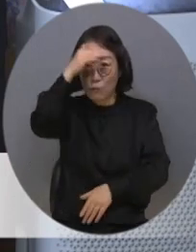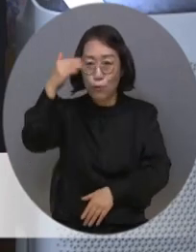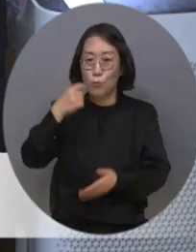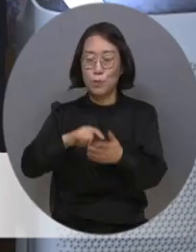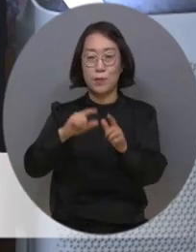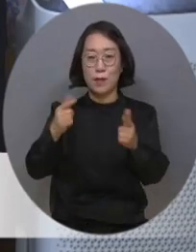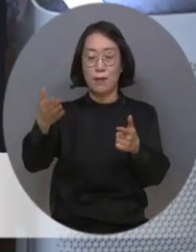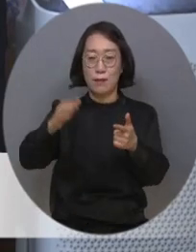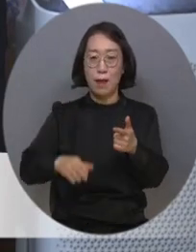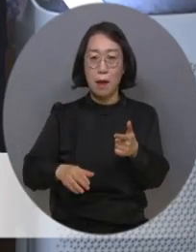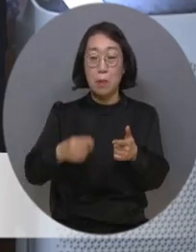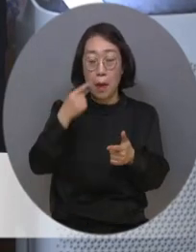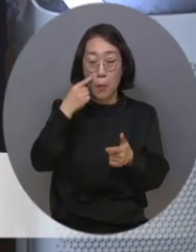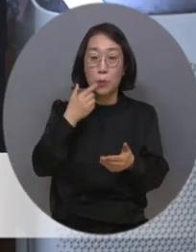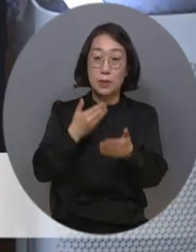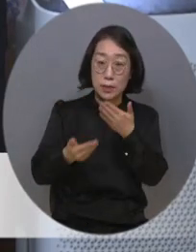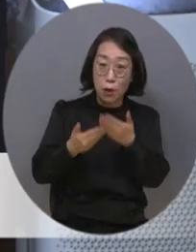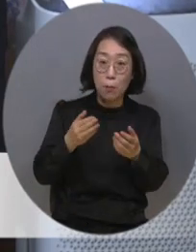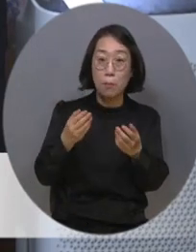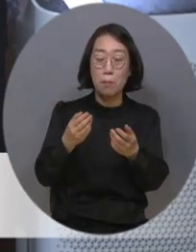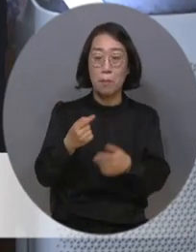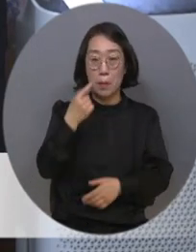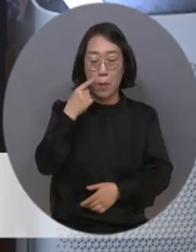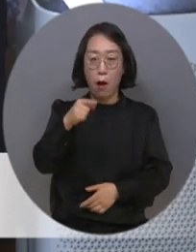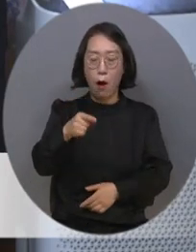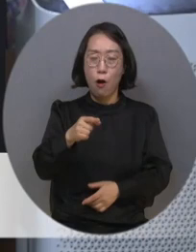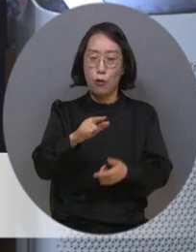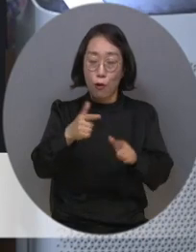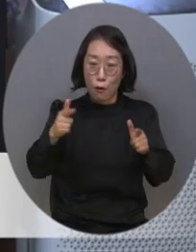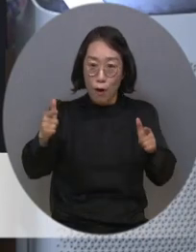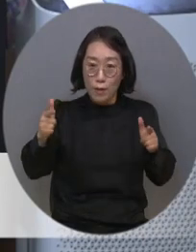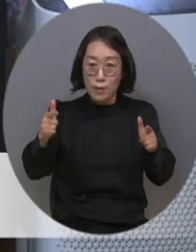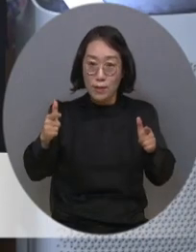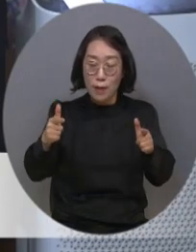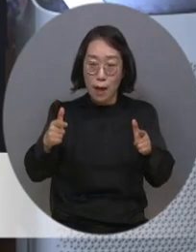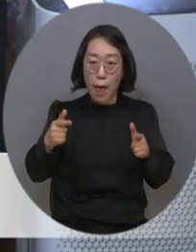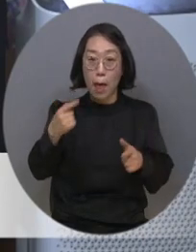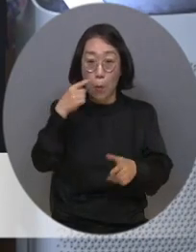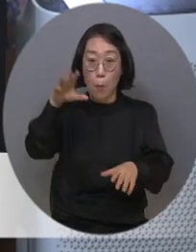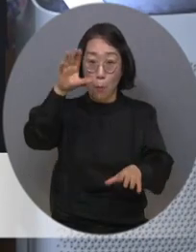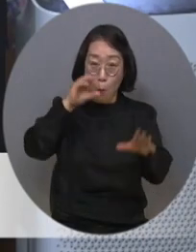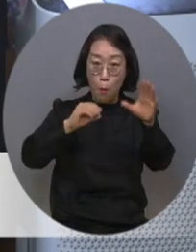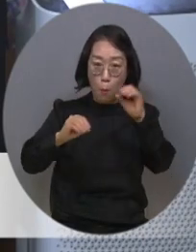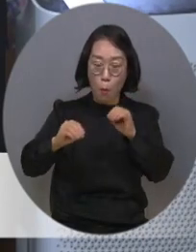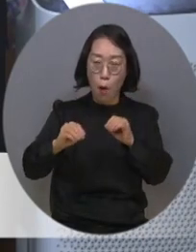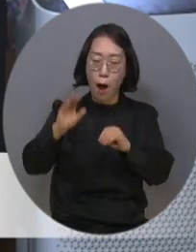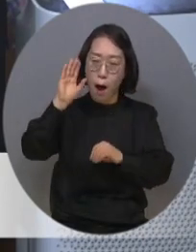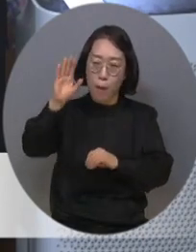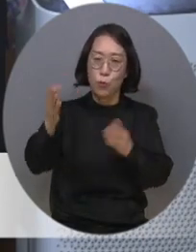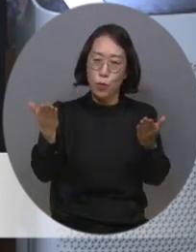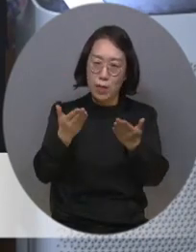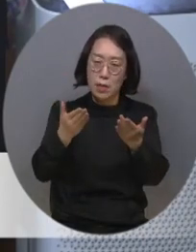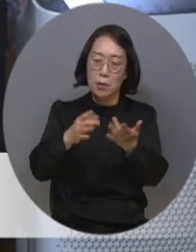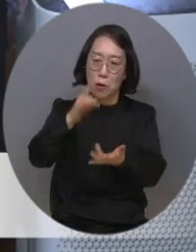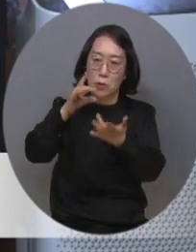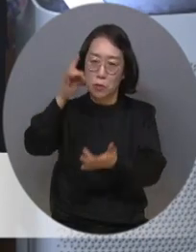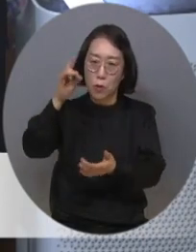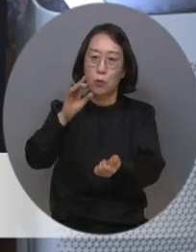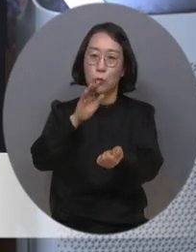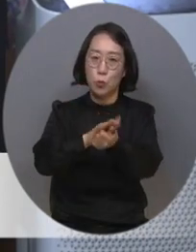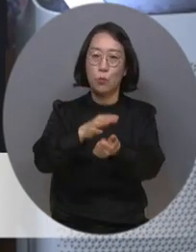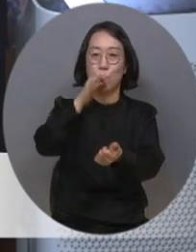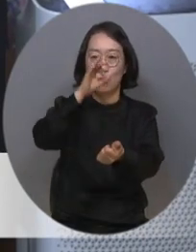걸 아예 그냥 한번 체험해 보면서 아이들이 어떻게 보면이 다양한 걸로 인해서 직업관 같은 것도 조금 많이 어떤 도움이 될 것 같다는 생각이